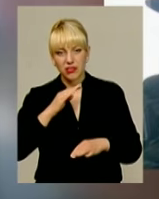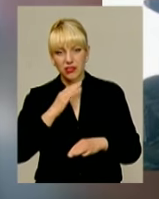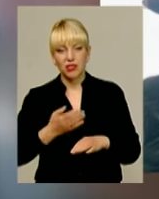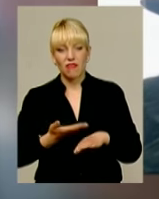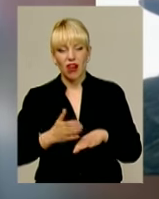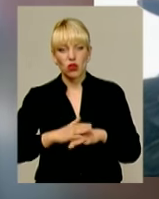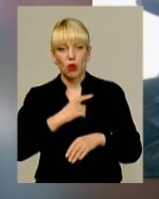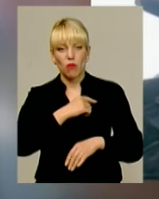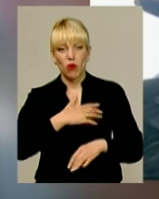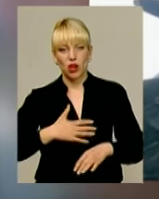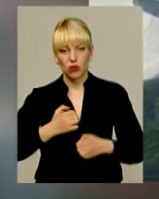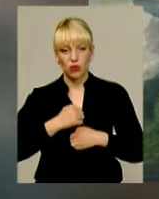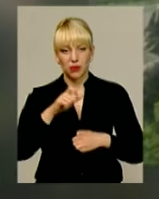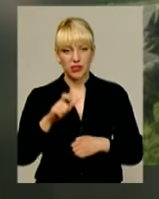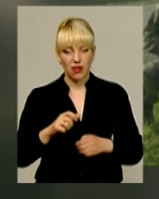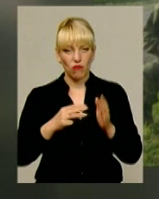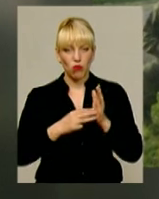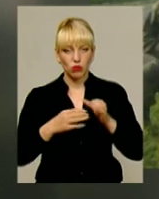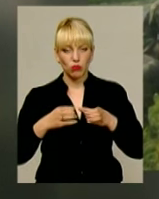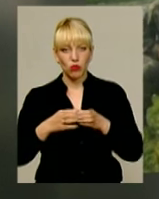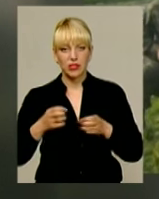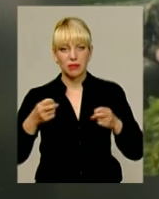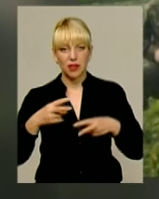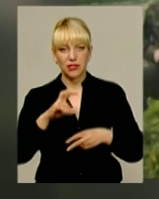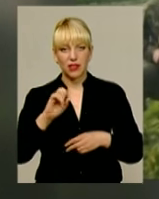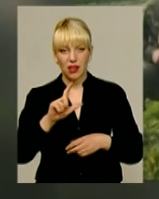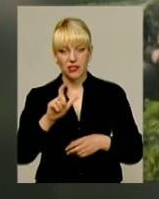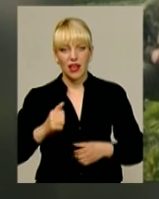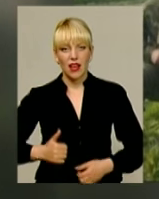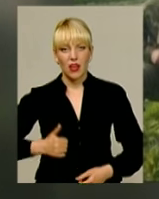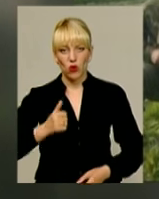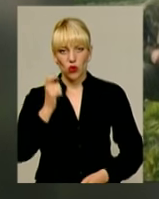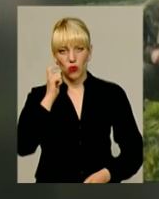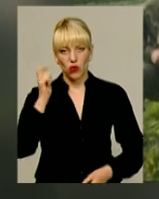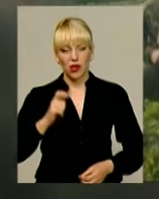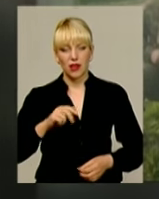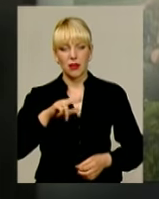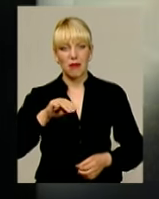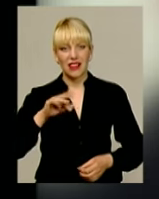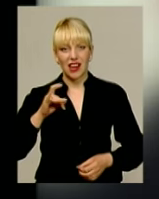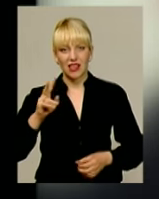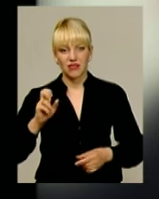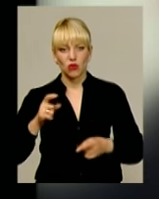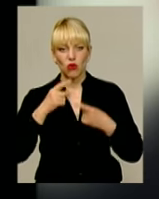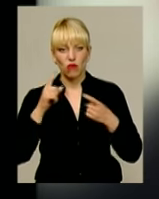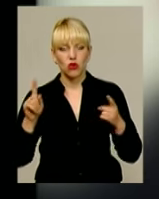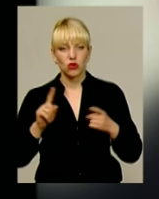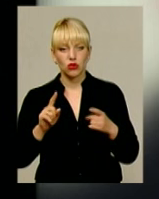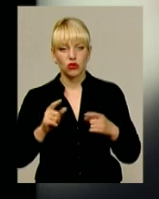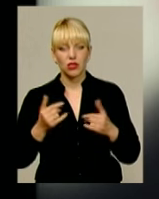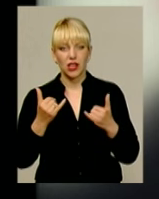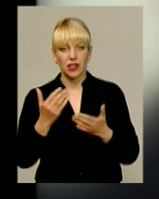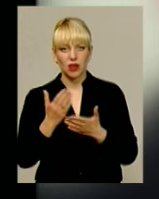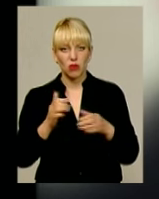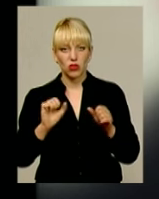бійця 8 полку спецпризначення. Героя України Олександра Петриківського кажуть, наразі є можливість повернути сина